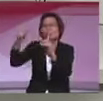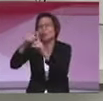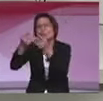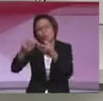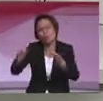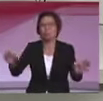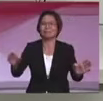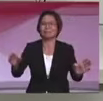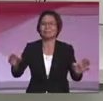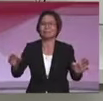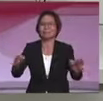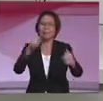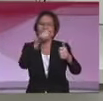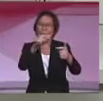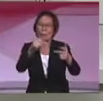Dan